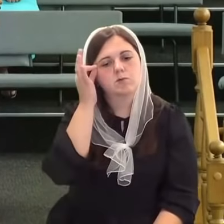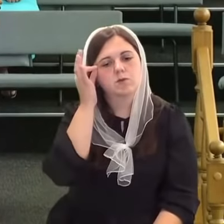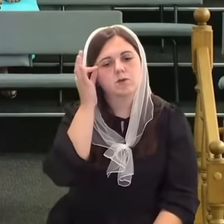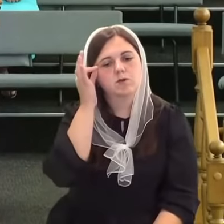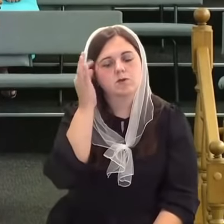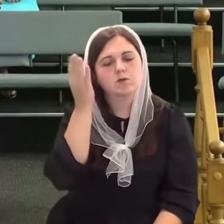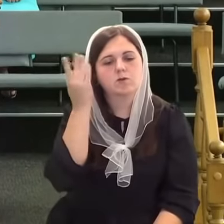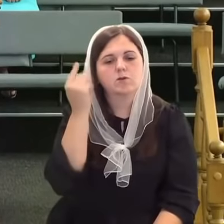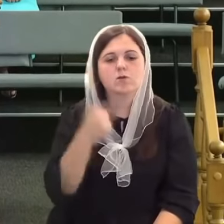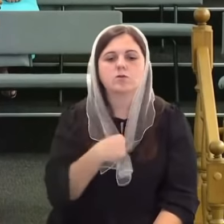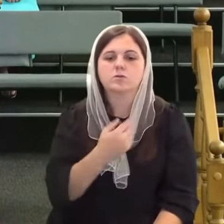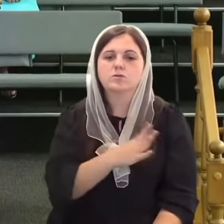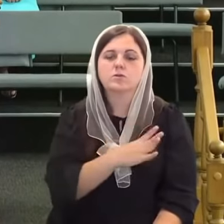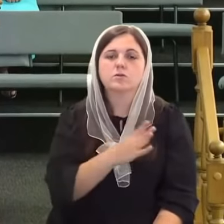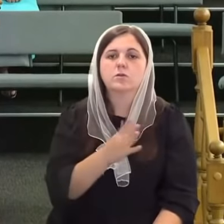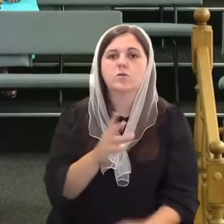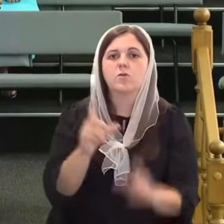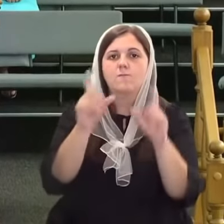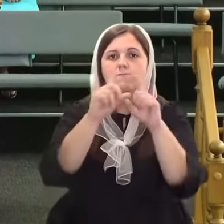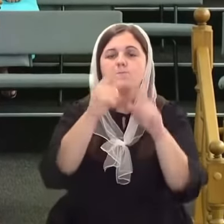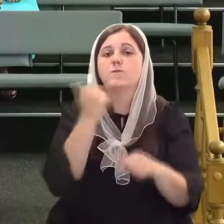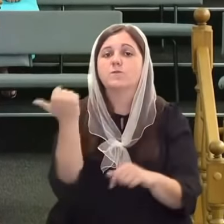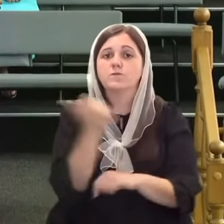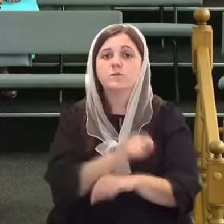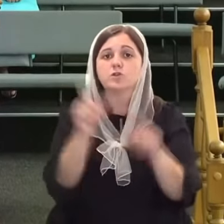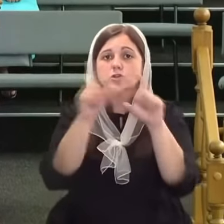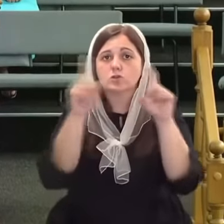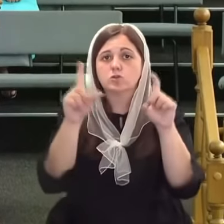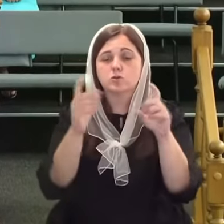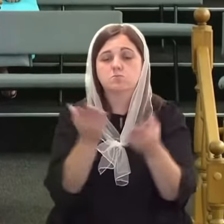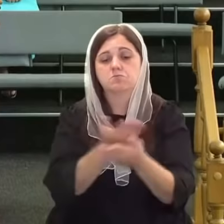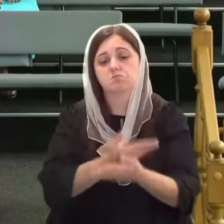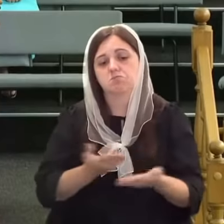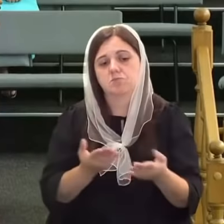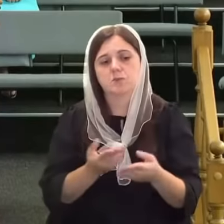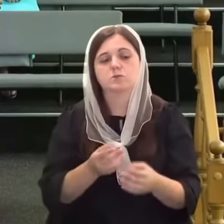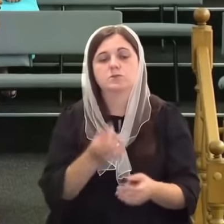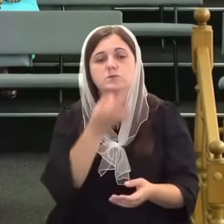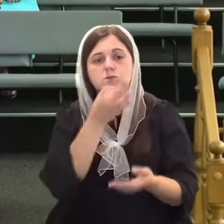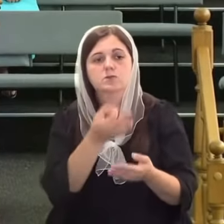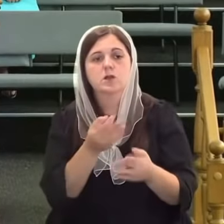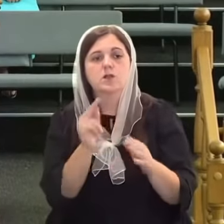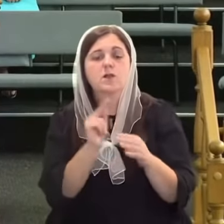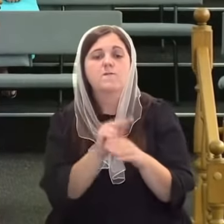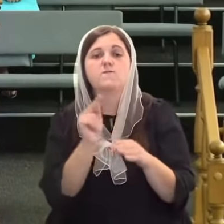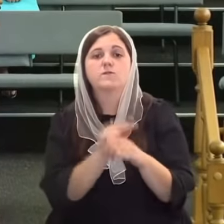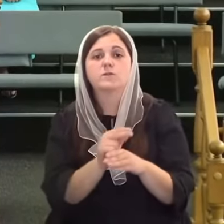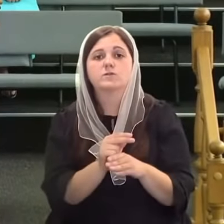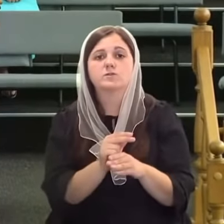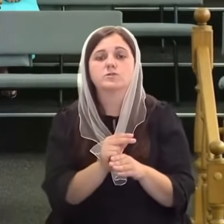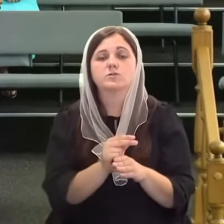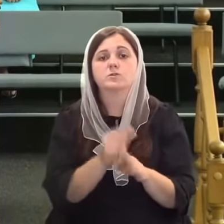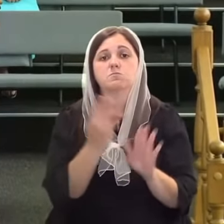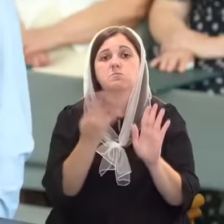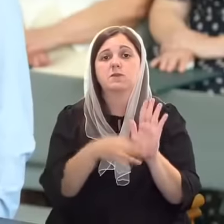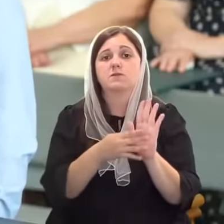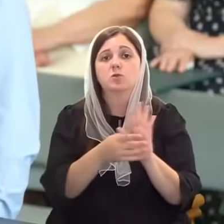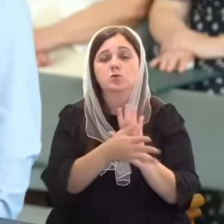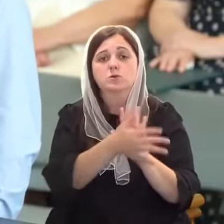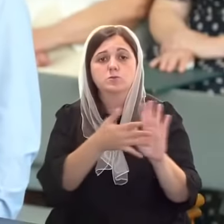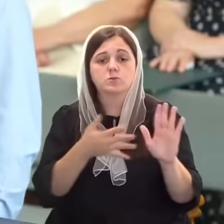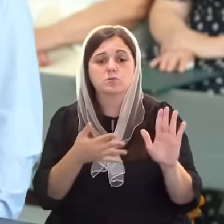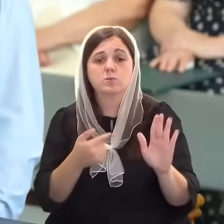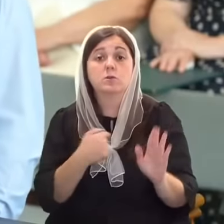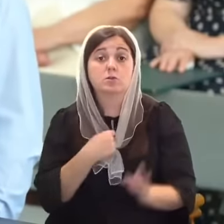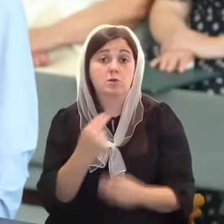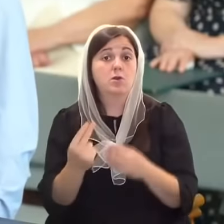в воскресной школе, нам задали Псалом 90. Мне тогда было 11 лет. И я